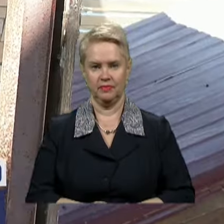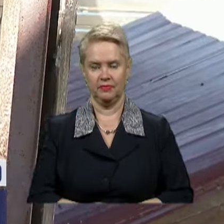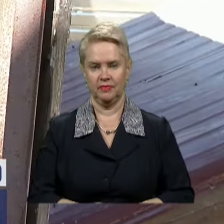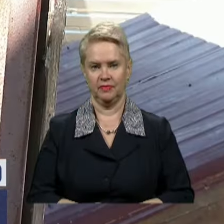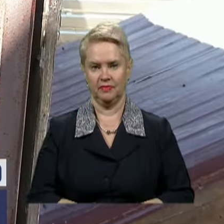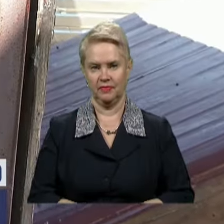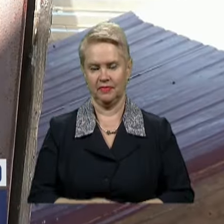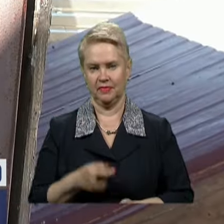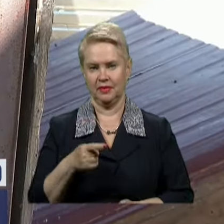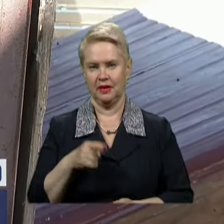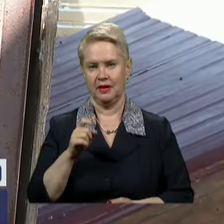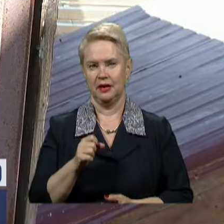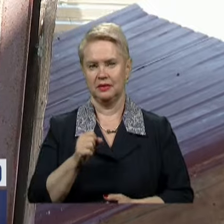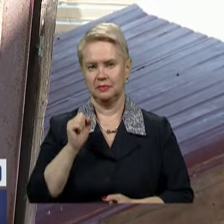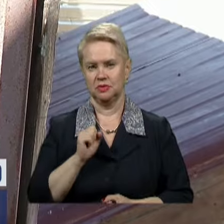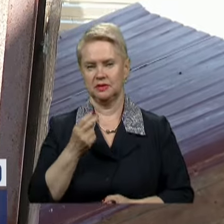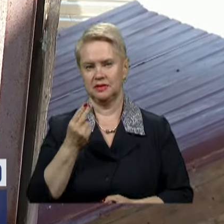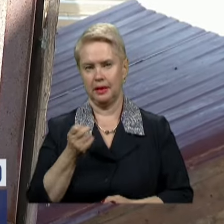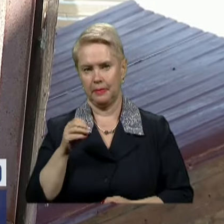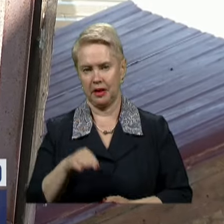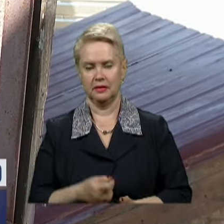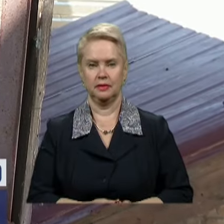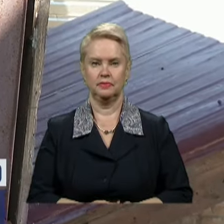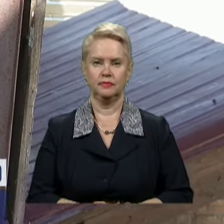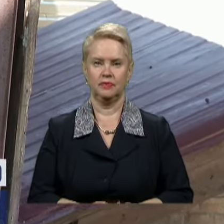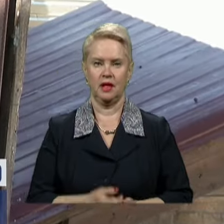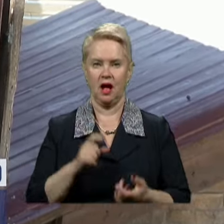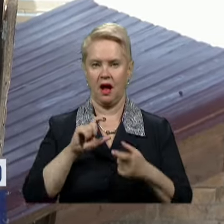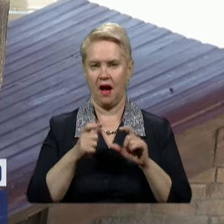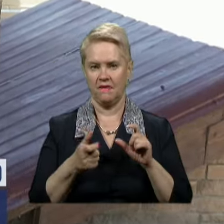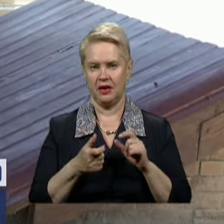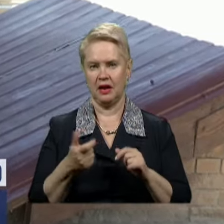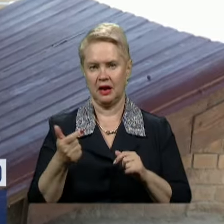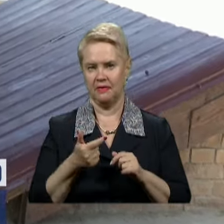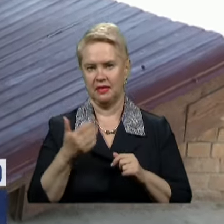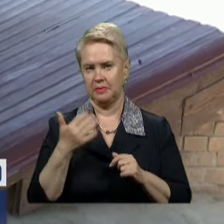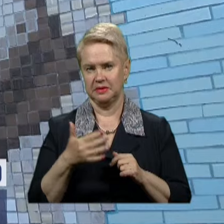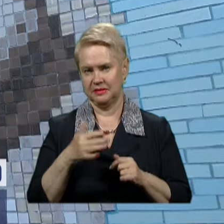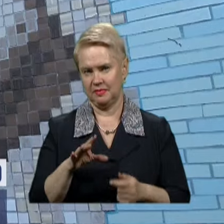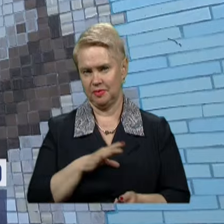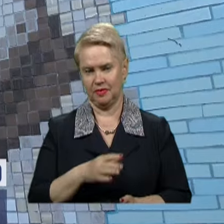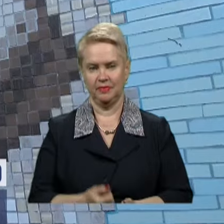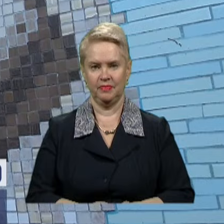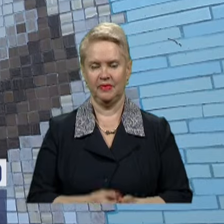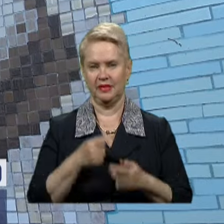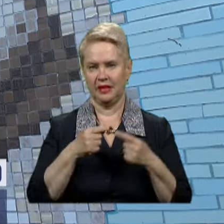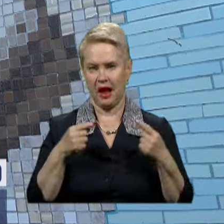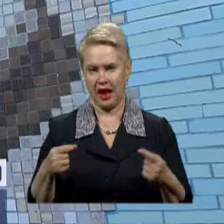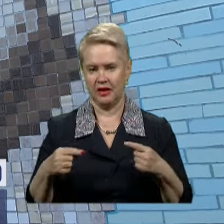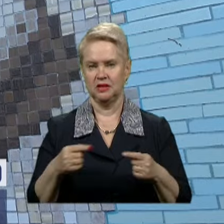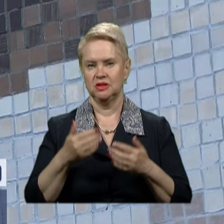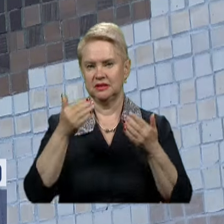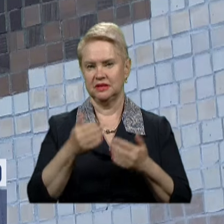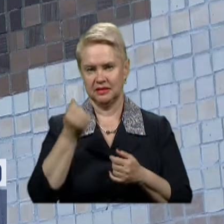Мішка 3 цементу, ну і кахеля, мабуть, гривень на 50 було. На іншій стіні